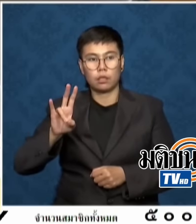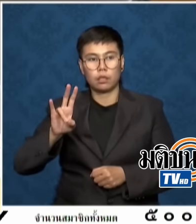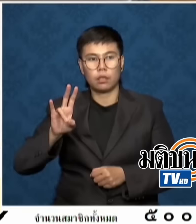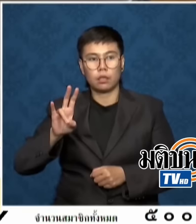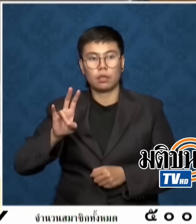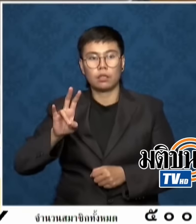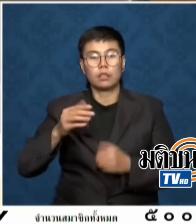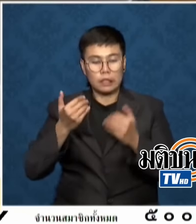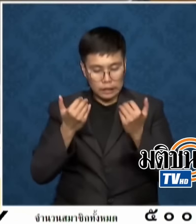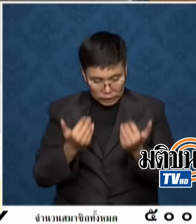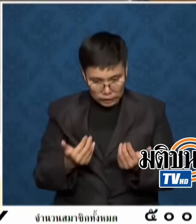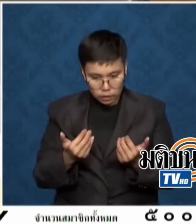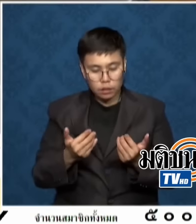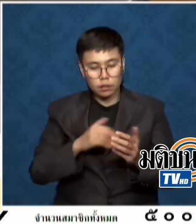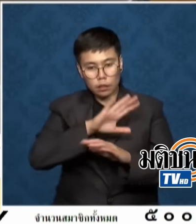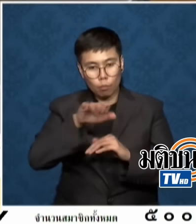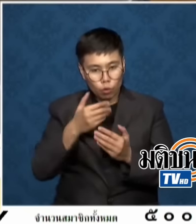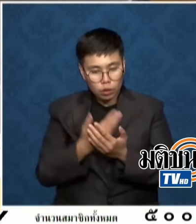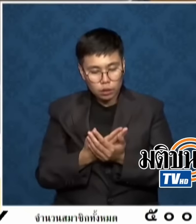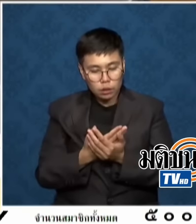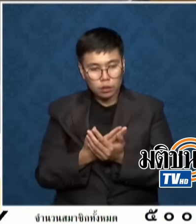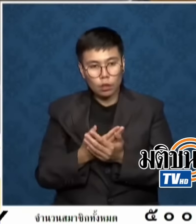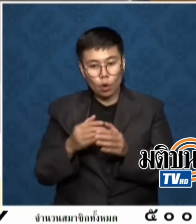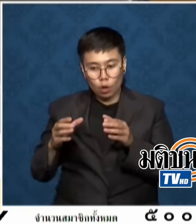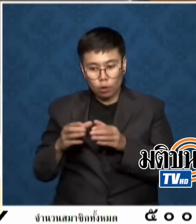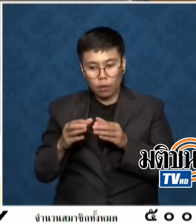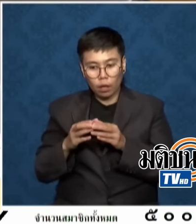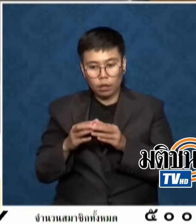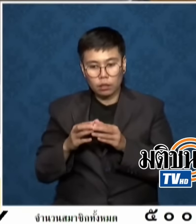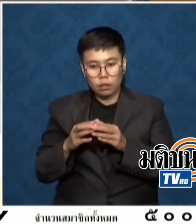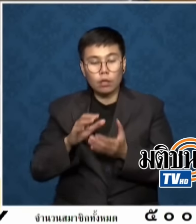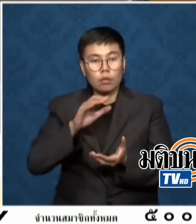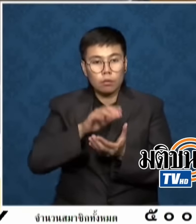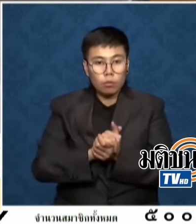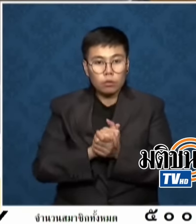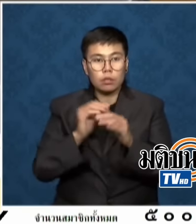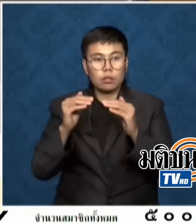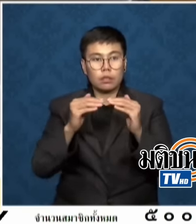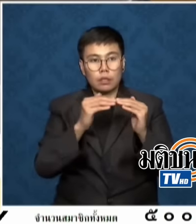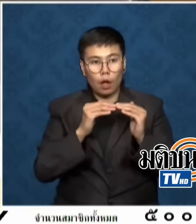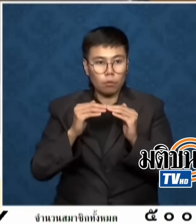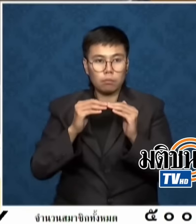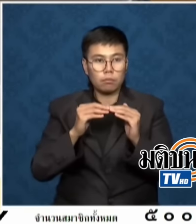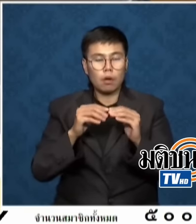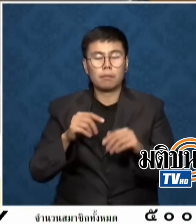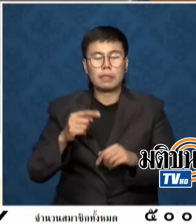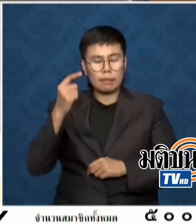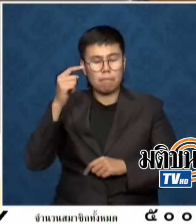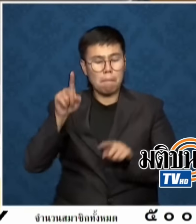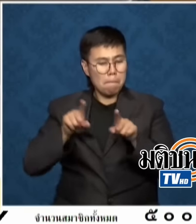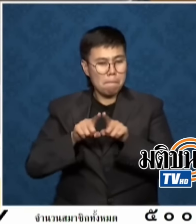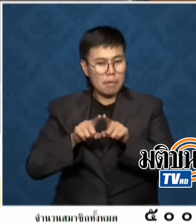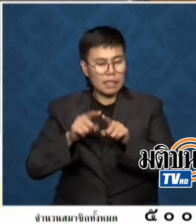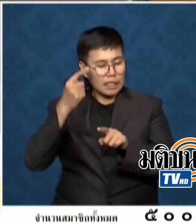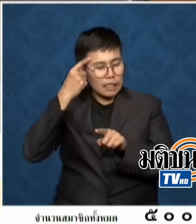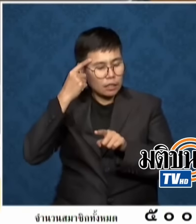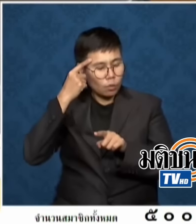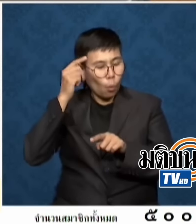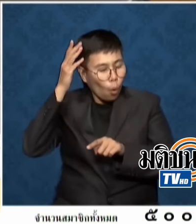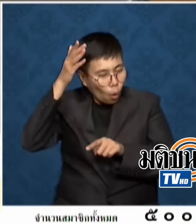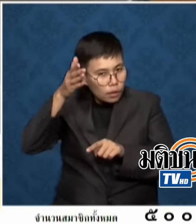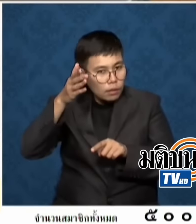2567เรากำลังจะได้สมรสเท่าเทียมอย่างที่เราฝันแต่ความฝันของเราไม่เป็นจริงทั้งหมดเพรา